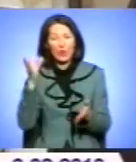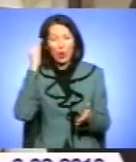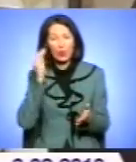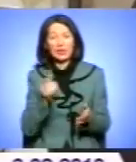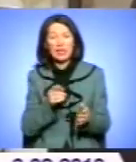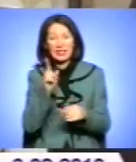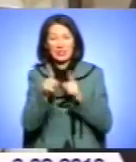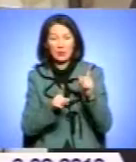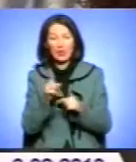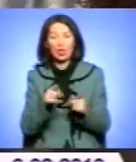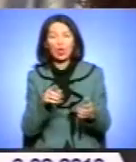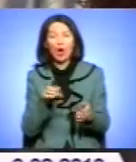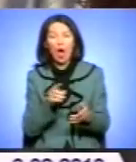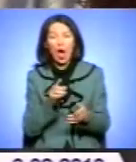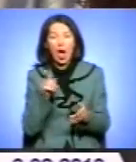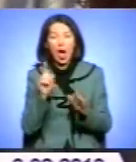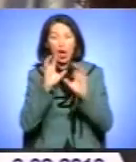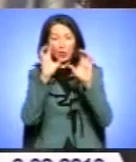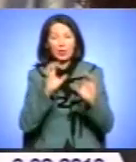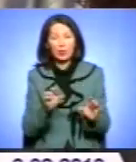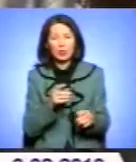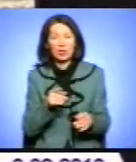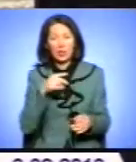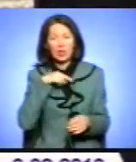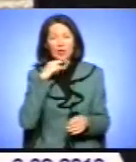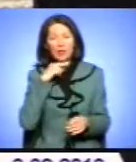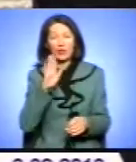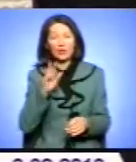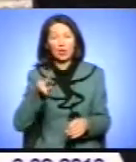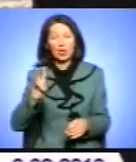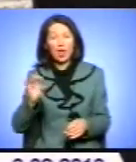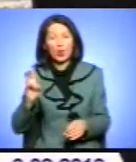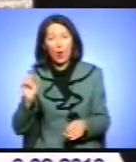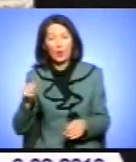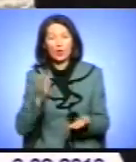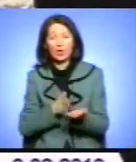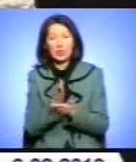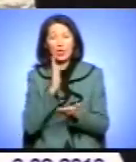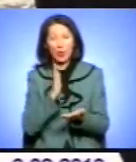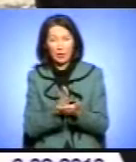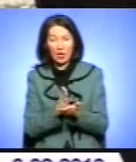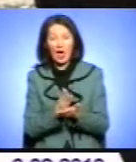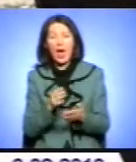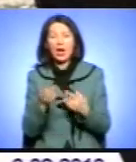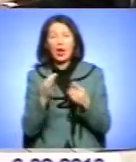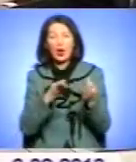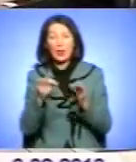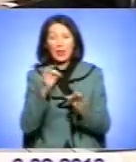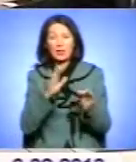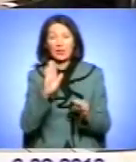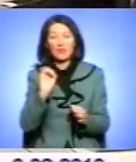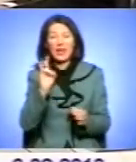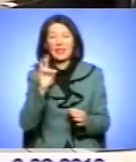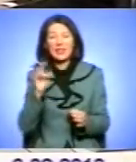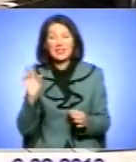якими працює Конституційна асамблея, зауважив Віктор Янукович. Орієнтиром у цьому питанні для України є рекомендації Венеціанської комісії, зокрема,